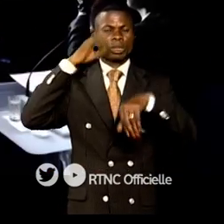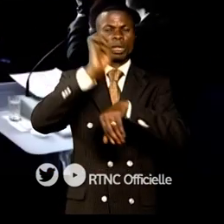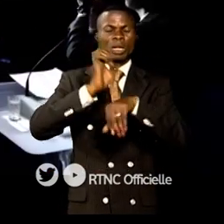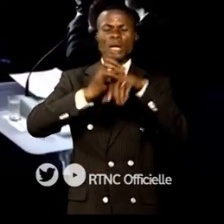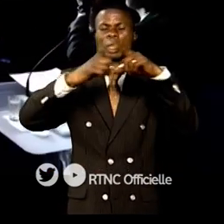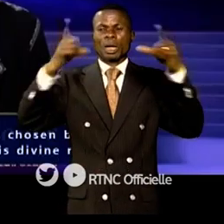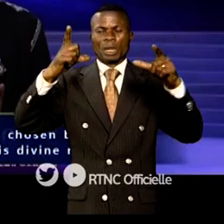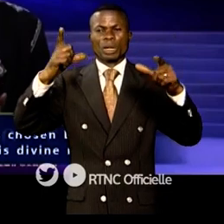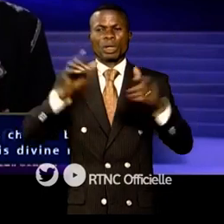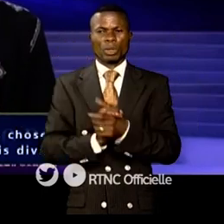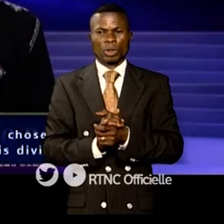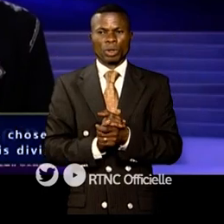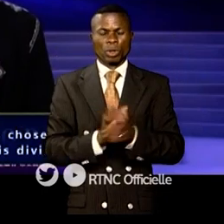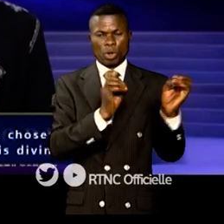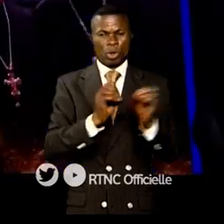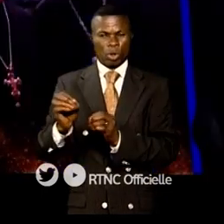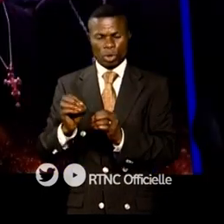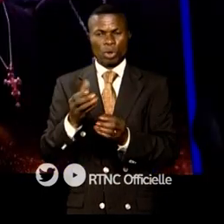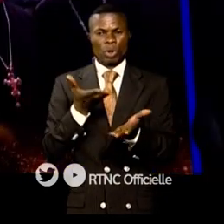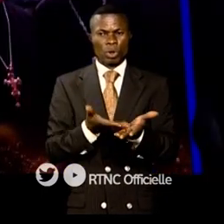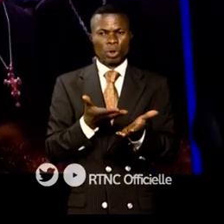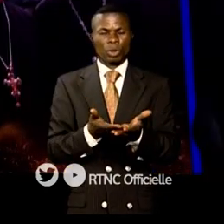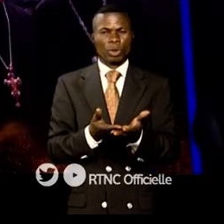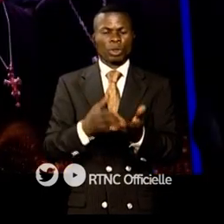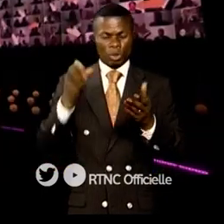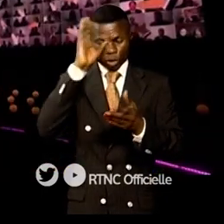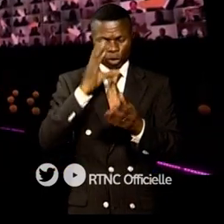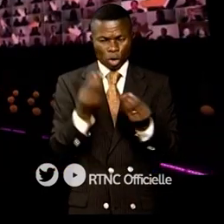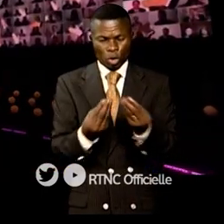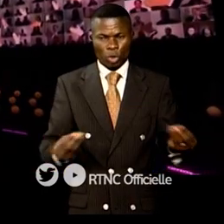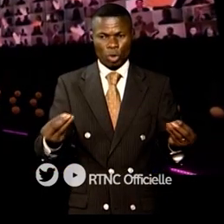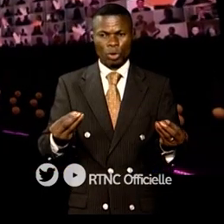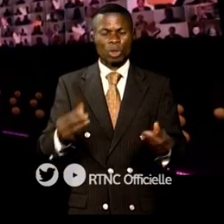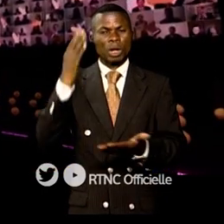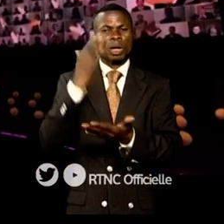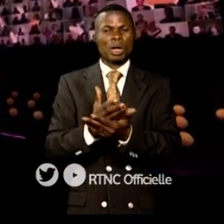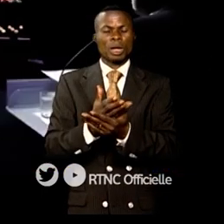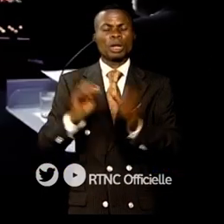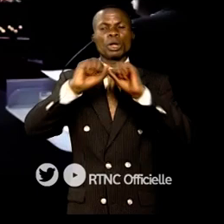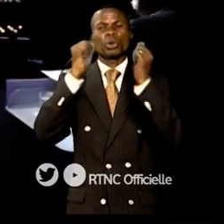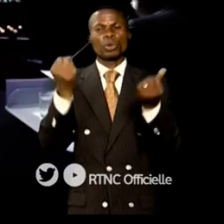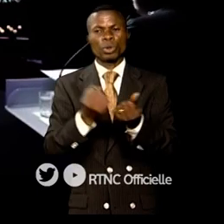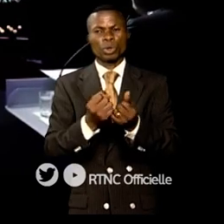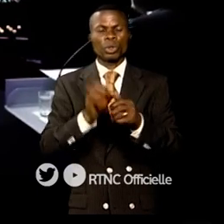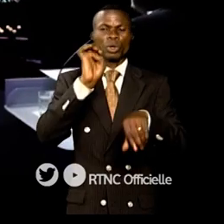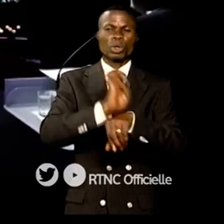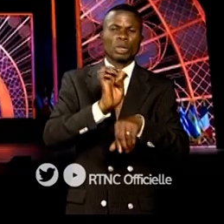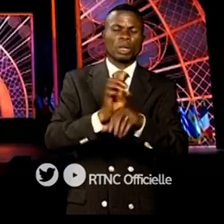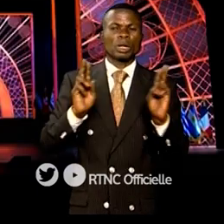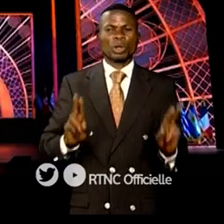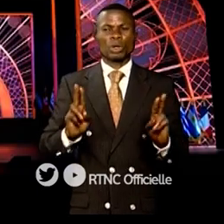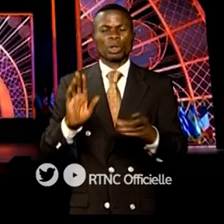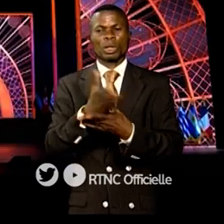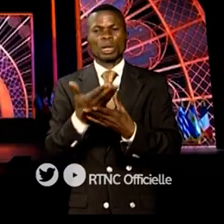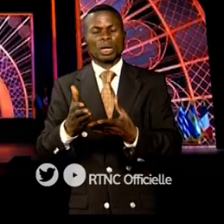communautés religieuses ont été mis en contribution pour trouver les voies et moyens de briser les barrières sociales, religieuses et raciales entre